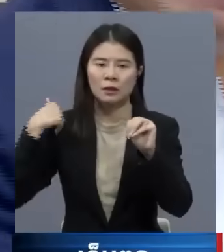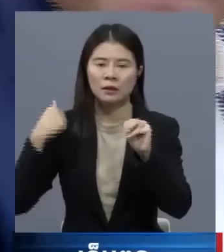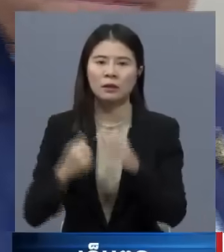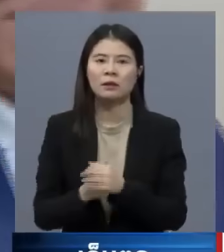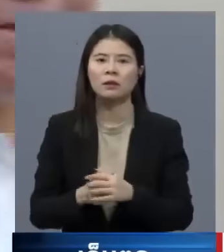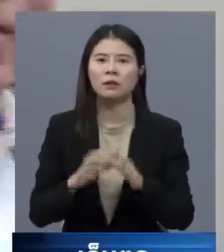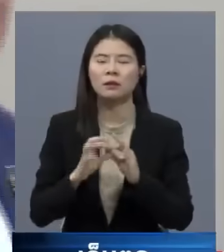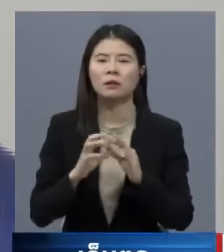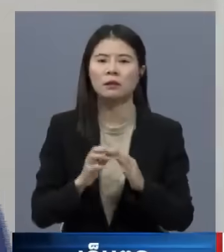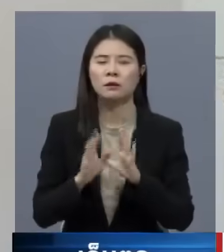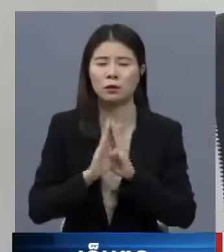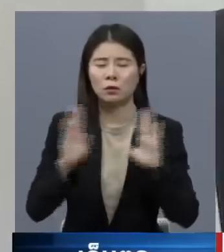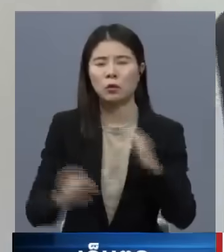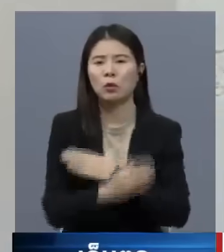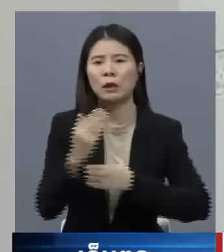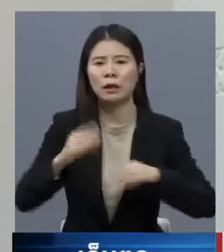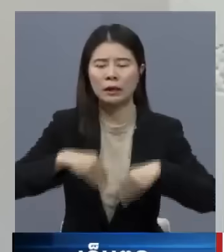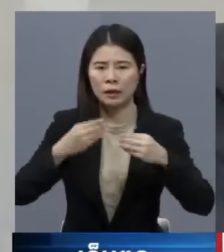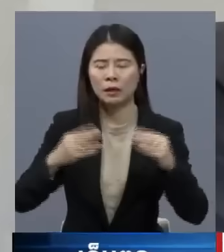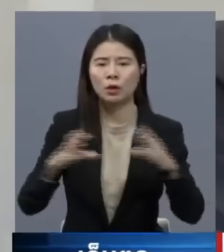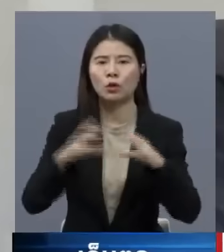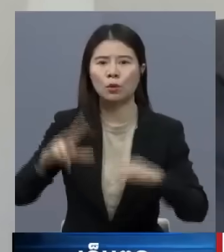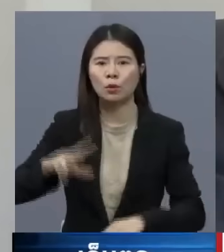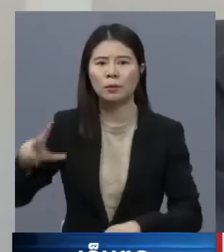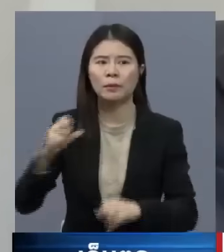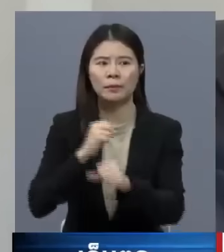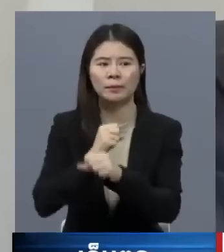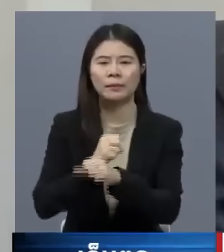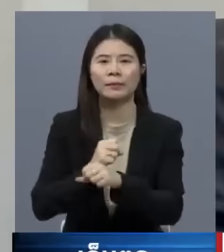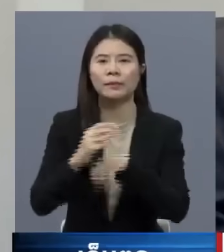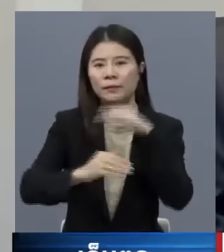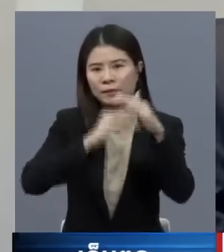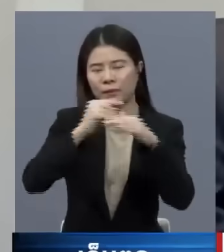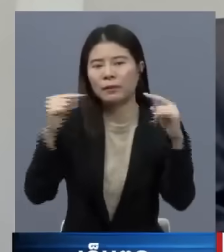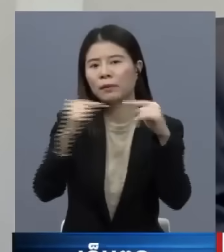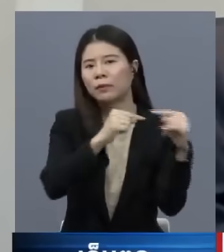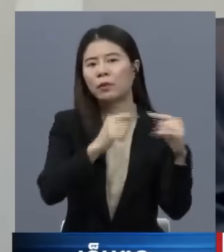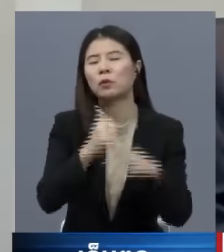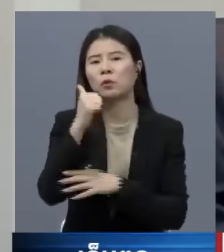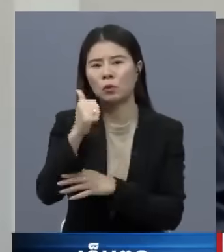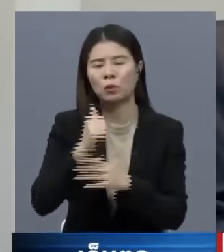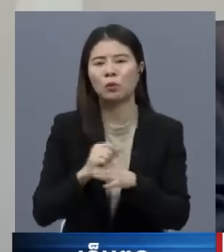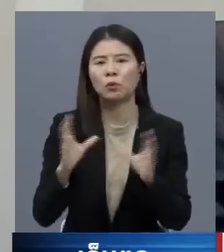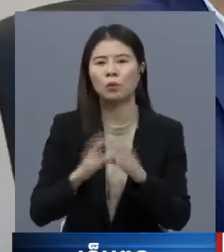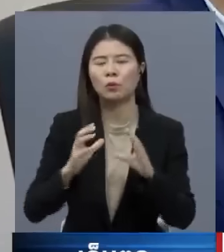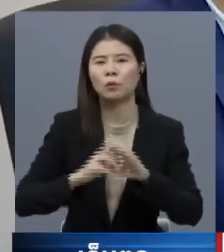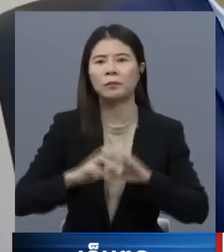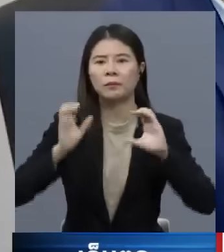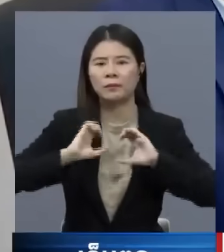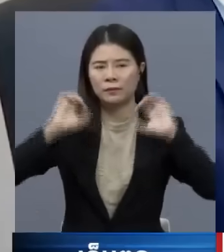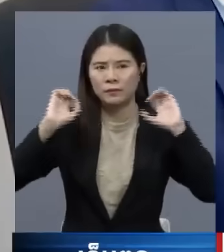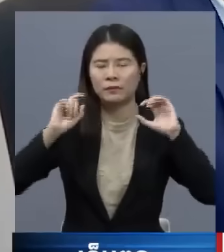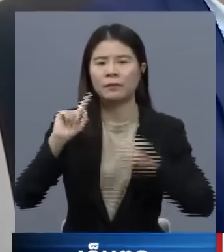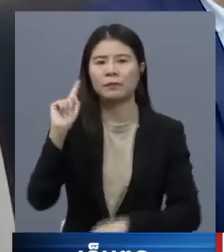ยเป็นทางรอดฮะเปิดทางให้พรรคเพื่อไทยไปต่อได้แล้วก็ขจัดเงื่อนให้พรรคร่วมรัฐบาลขั้ว